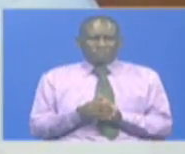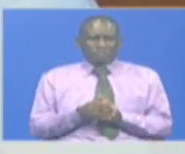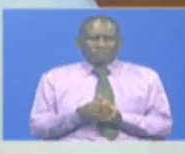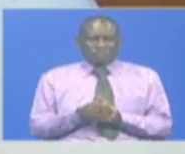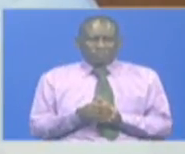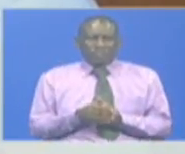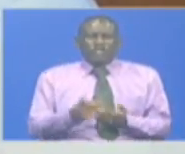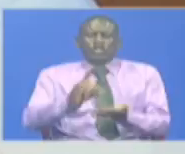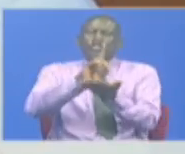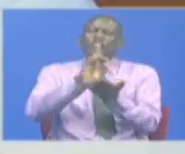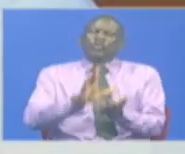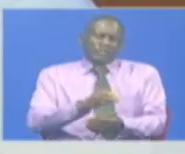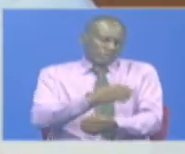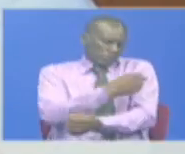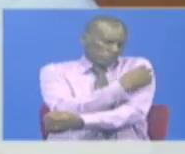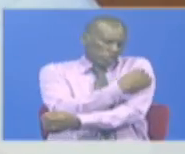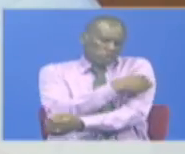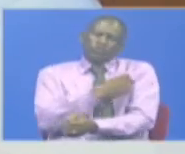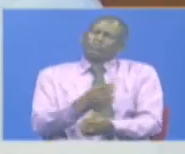daktari akaona